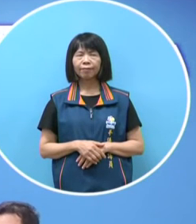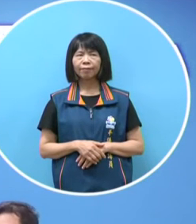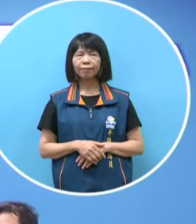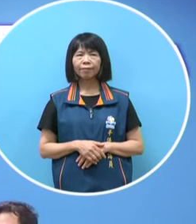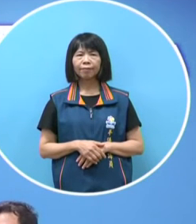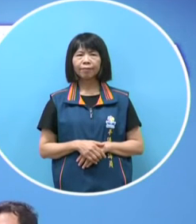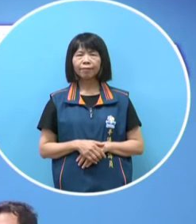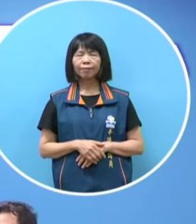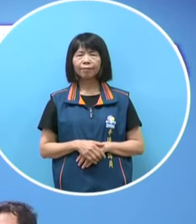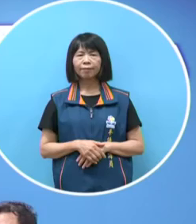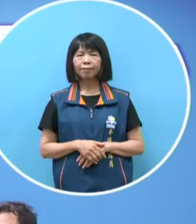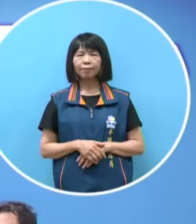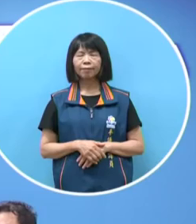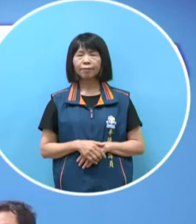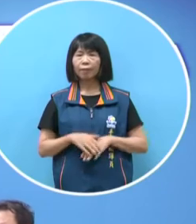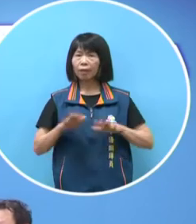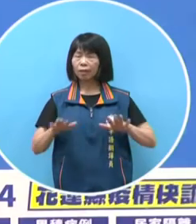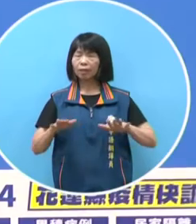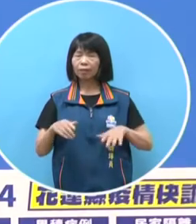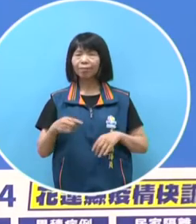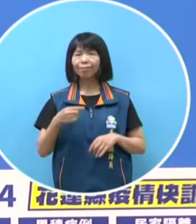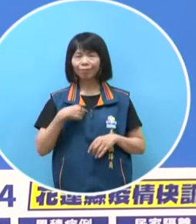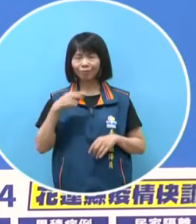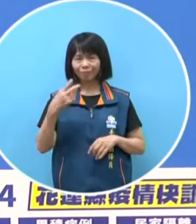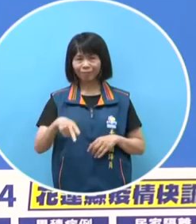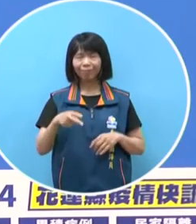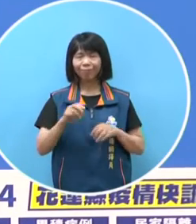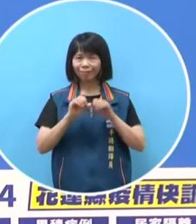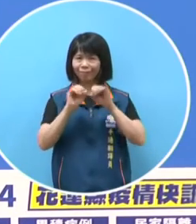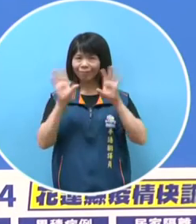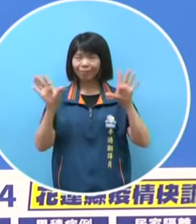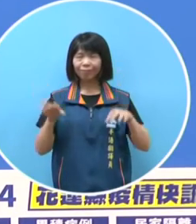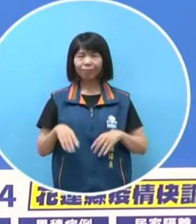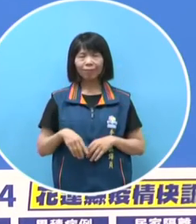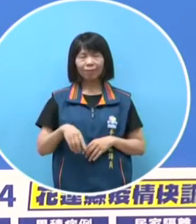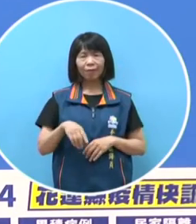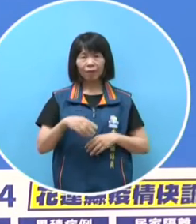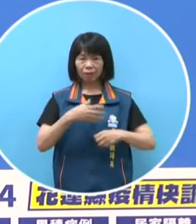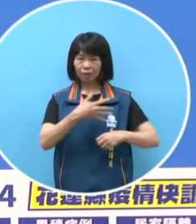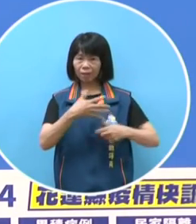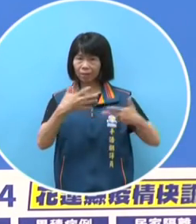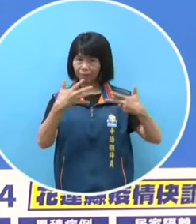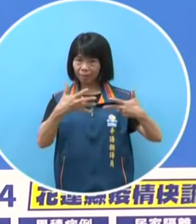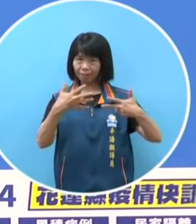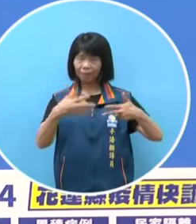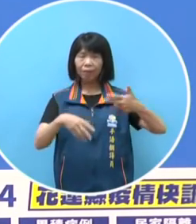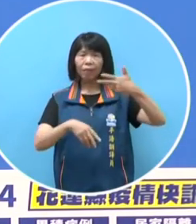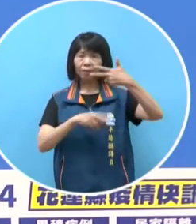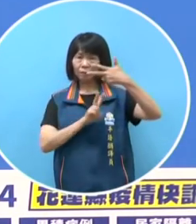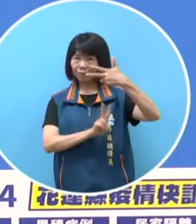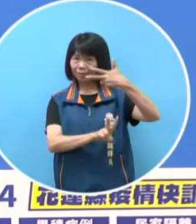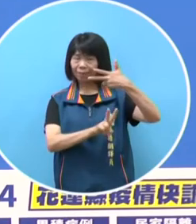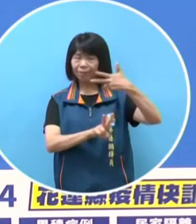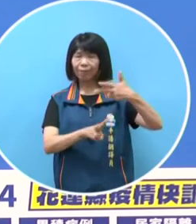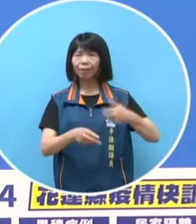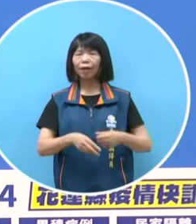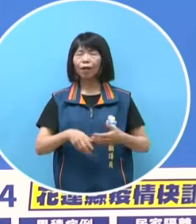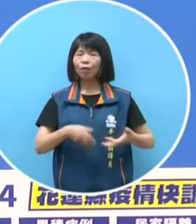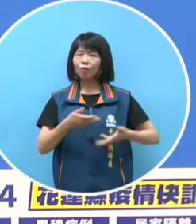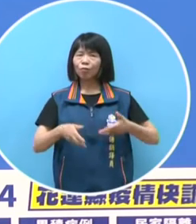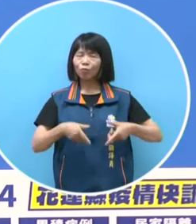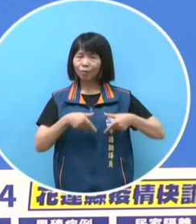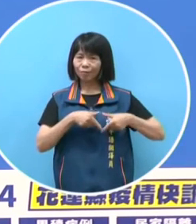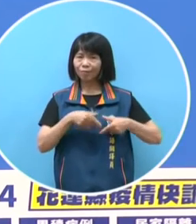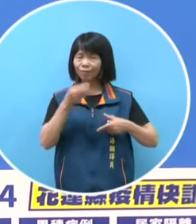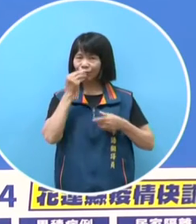的资源。 那在这里，正伟再一次呼吁，我们礼拜五7月2号推出的暖心食